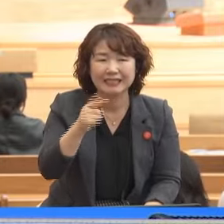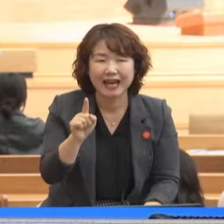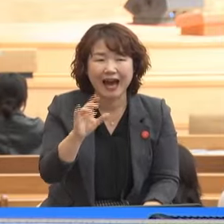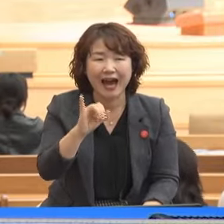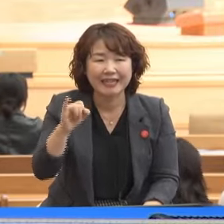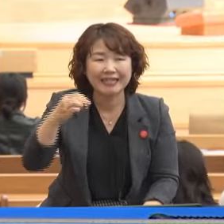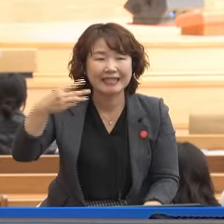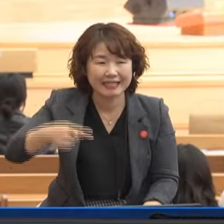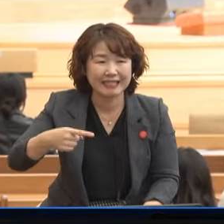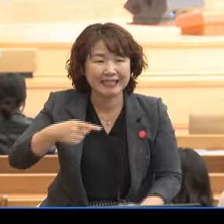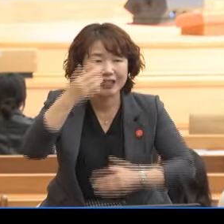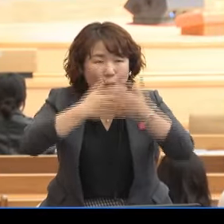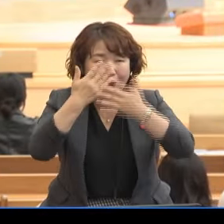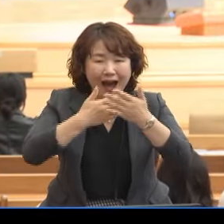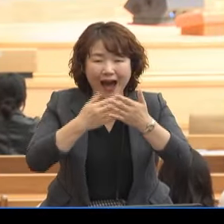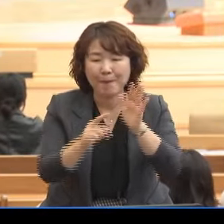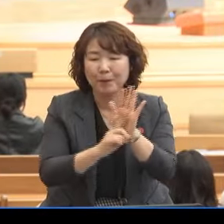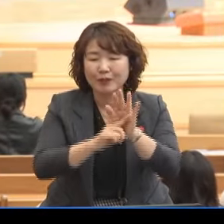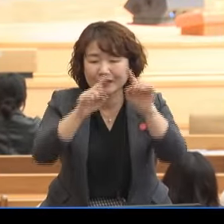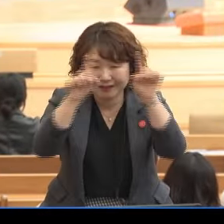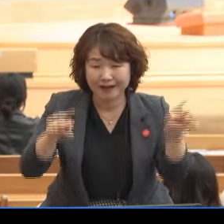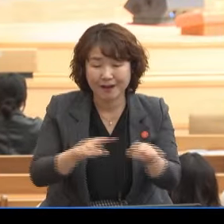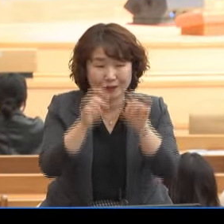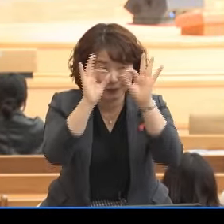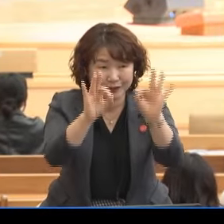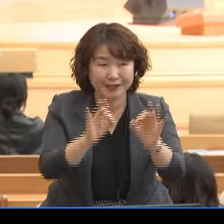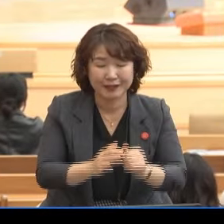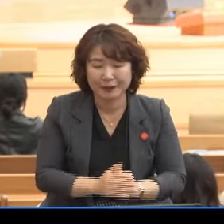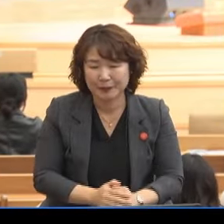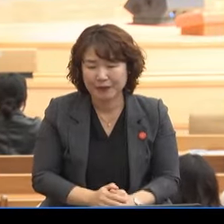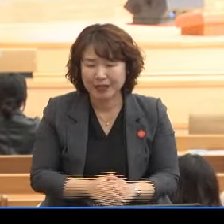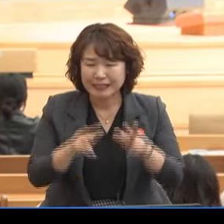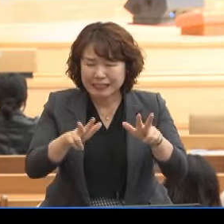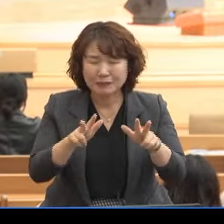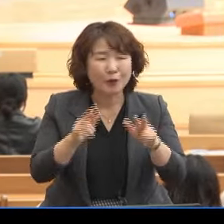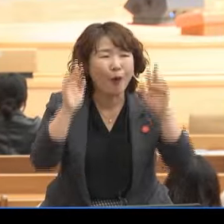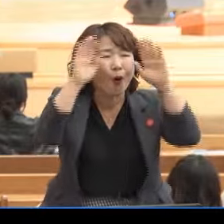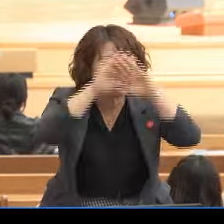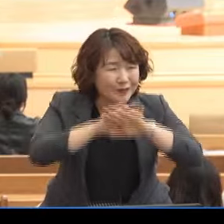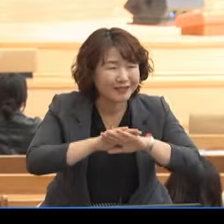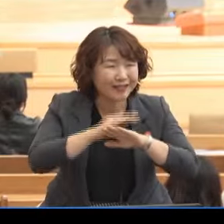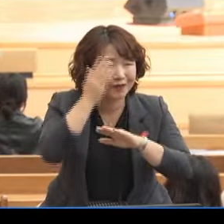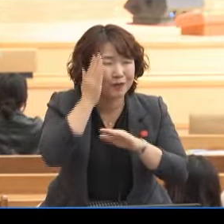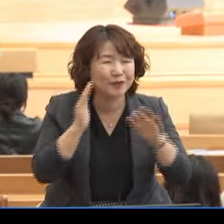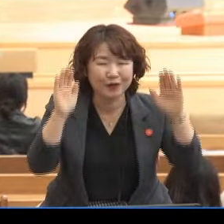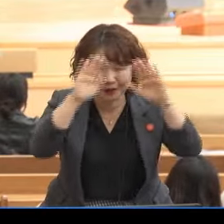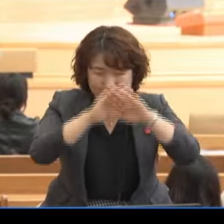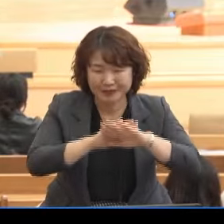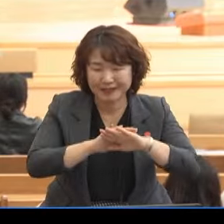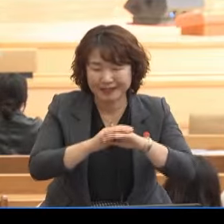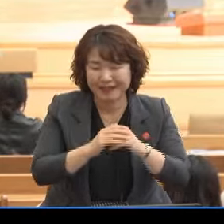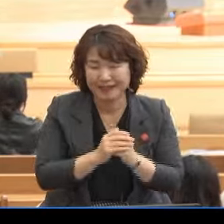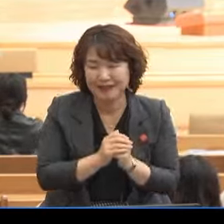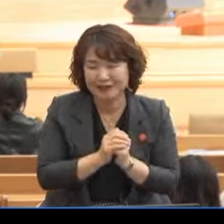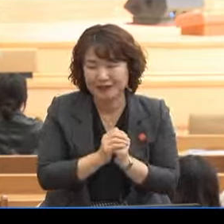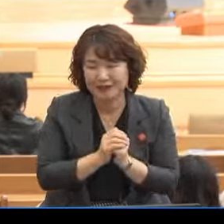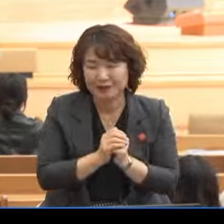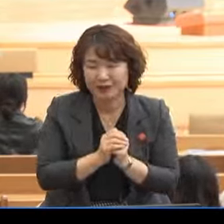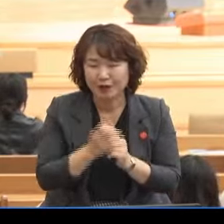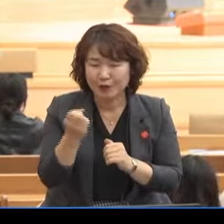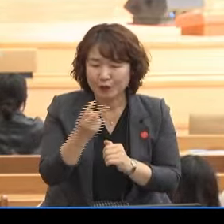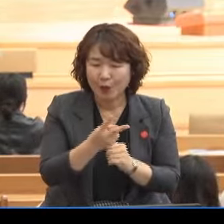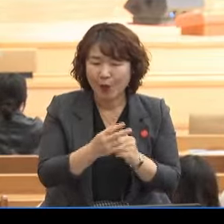버전 포스터 한번 볼까요? 보세요. 저 일단 어둡잖아요. 저 보세요. 또